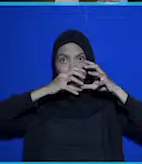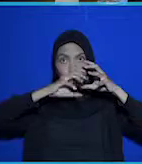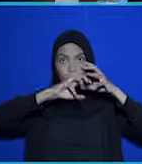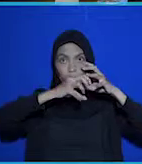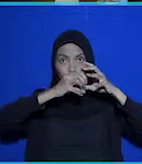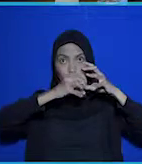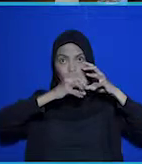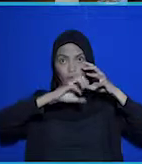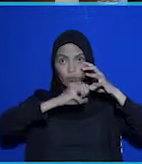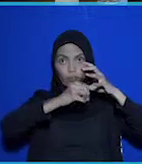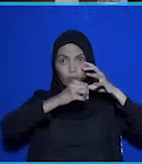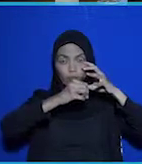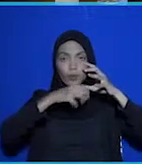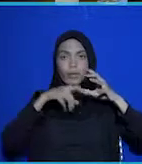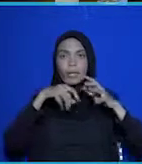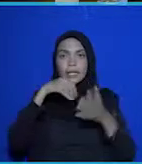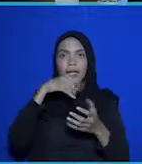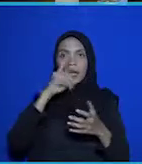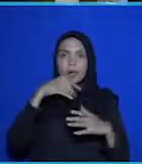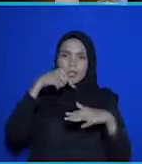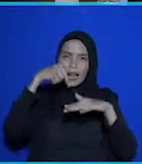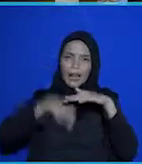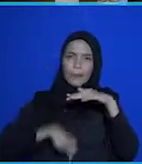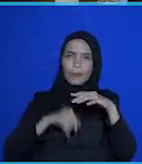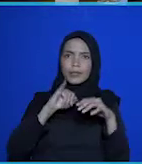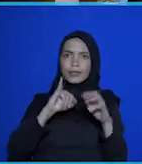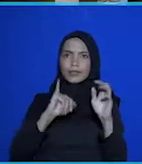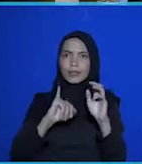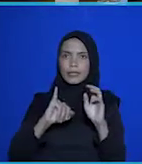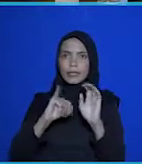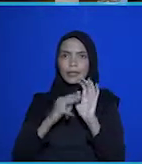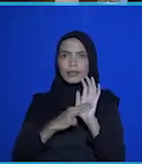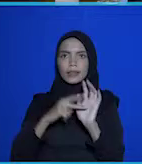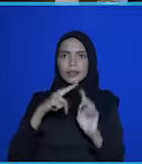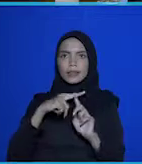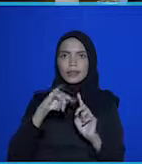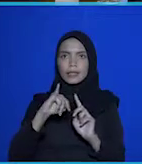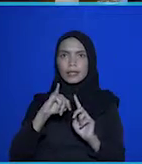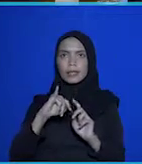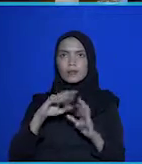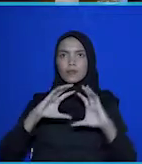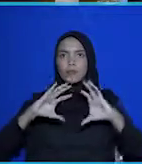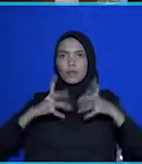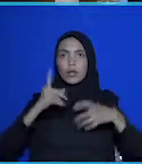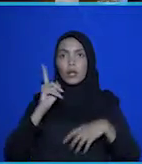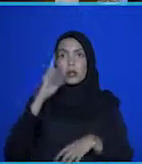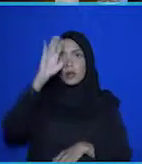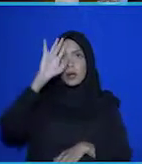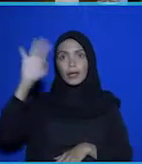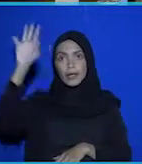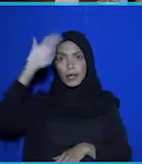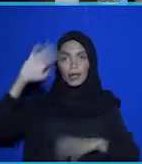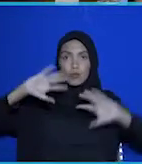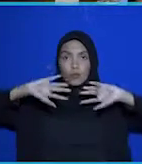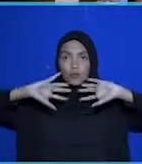mantel, kemudian paling dalam itu kerak, paling dalam adalah inti bumi, core. Nah, kalau kita